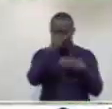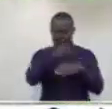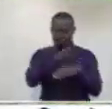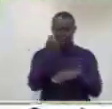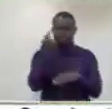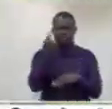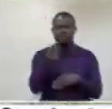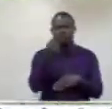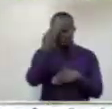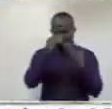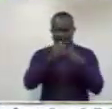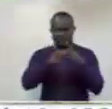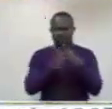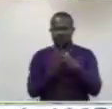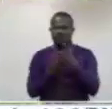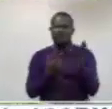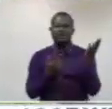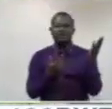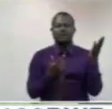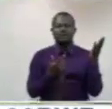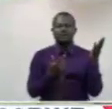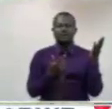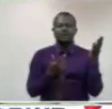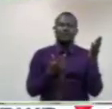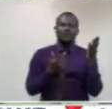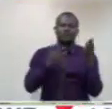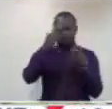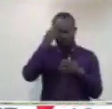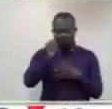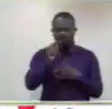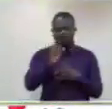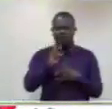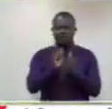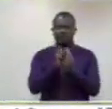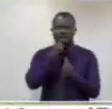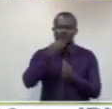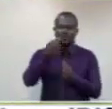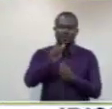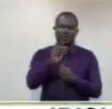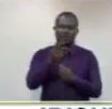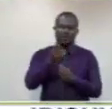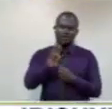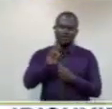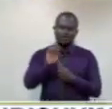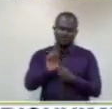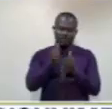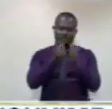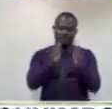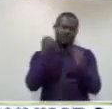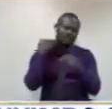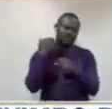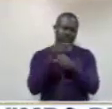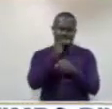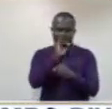kwibuka genocide yakorewe abatutsi ku nshuro ya 27 Mukamurenzi Hilari n'umugabo we Andres Bomana barokotse genocide